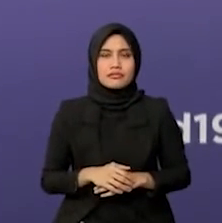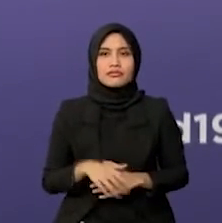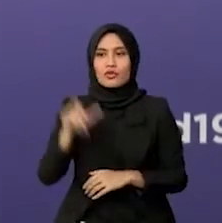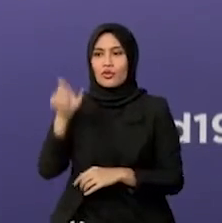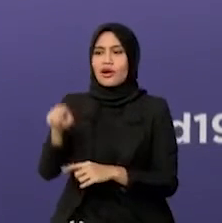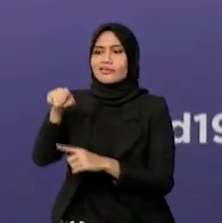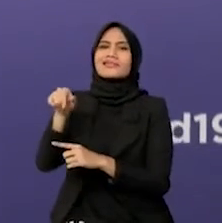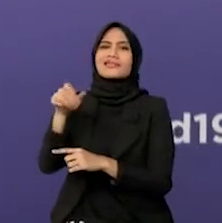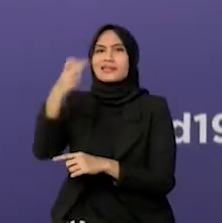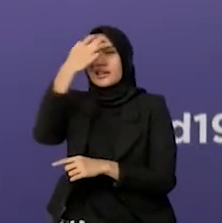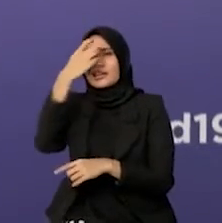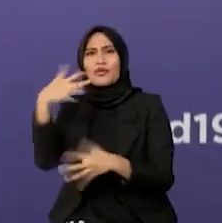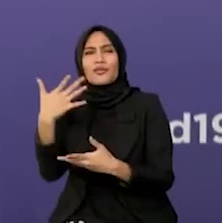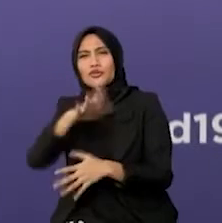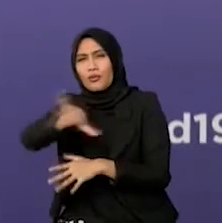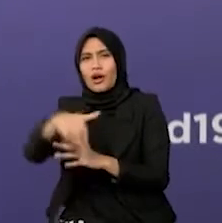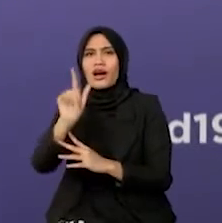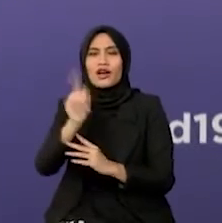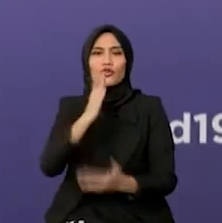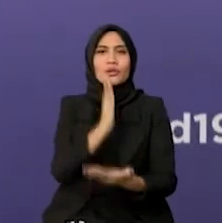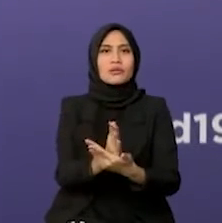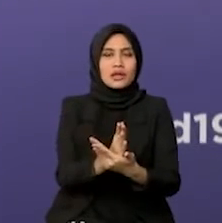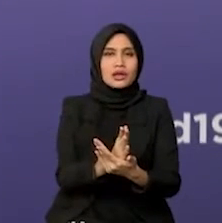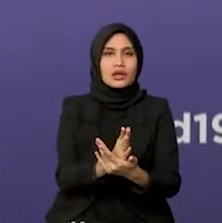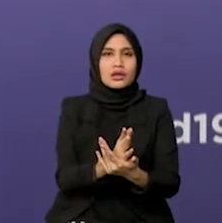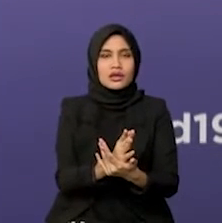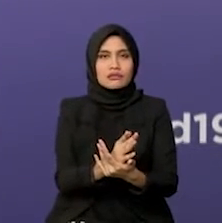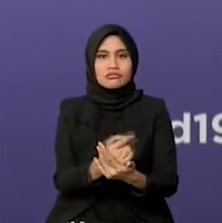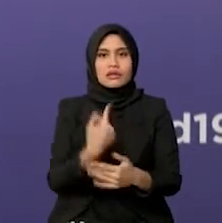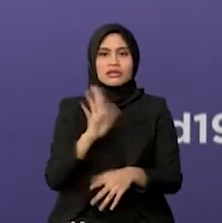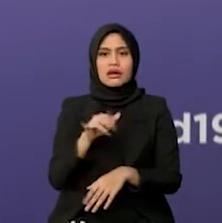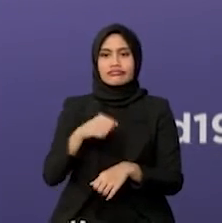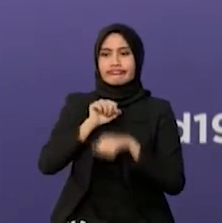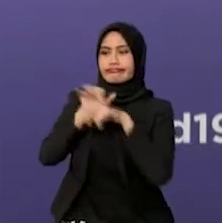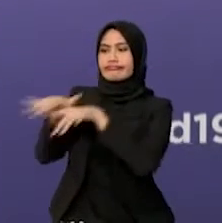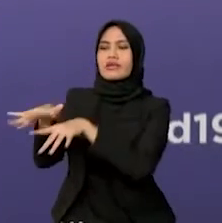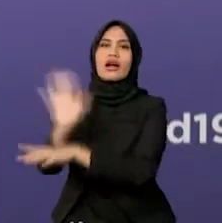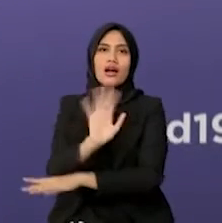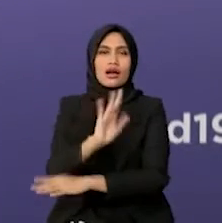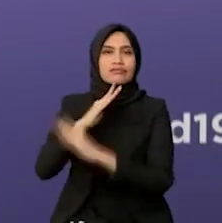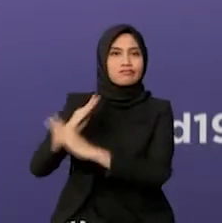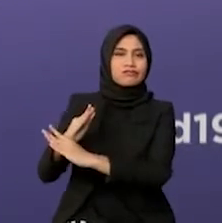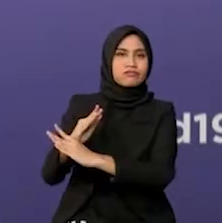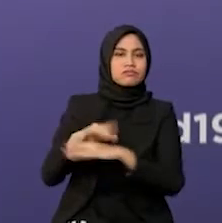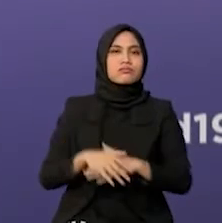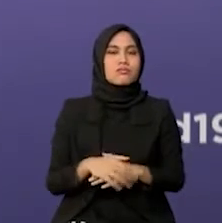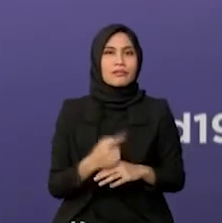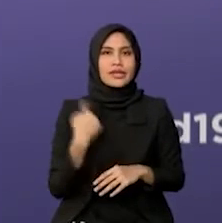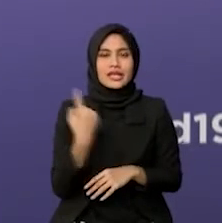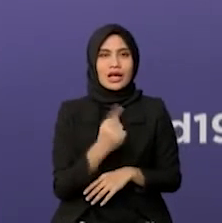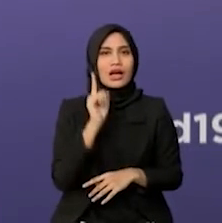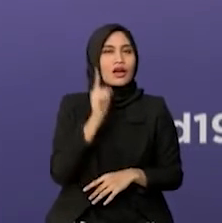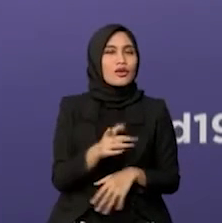bersangkutan agar tidak menular ke orang lain Dan ini juga harus kita maknai bahwa